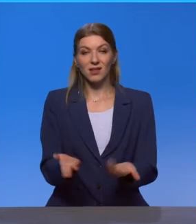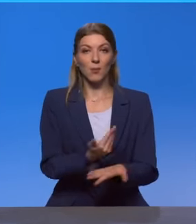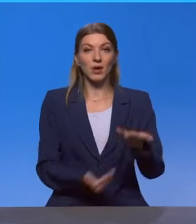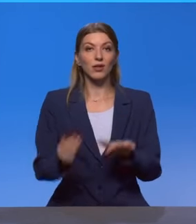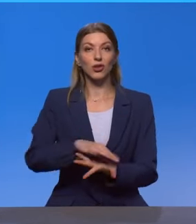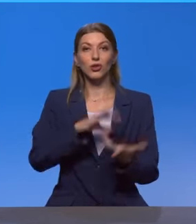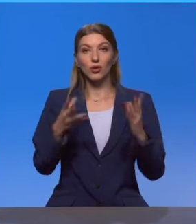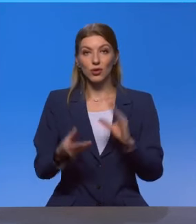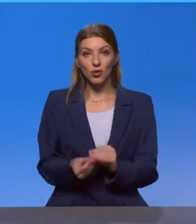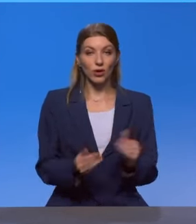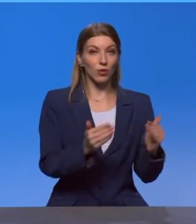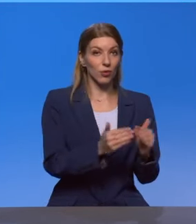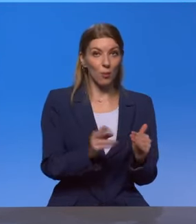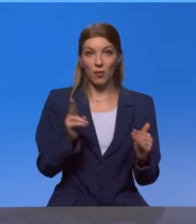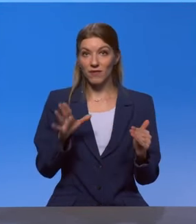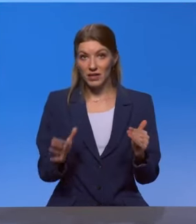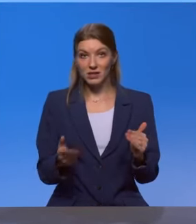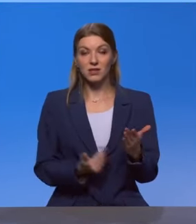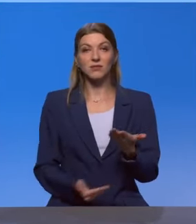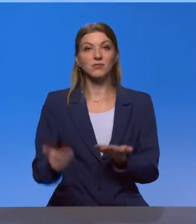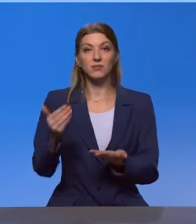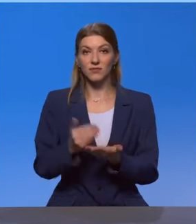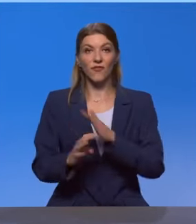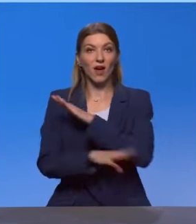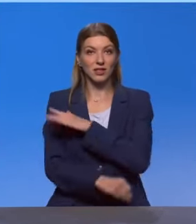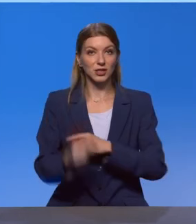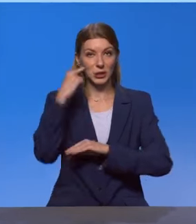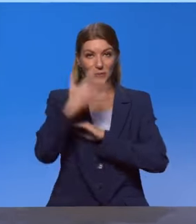или квартира. Сейчас послушаем телефонный звонок. Алексей, Пермский край,